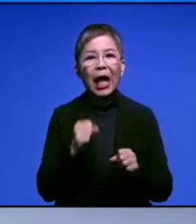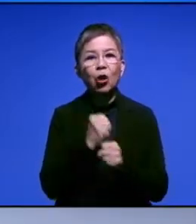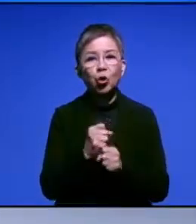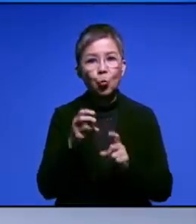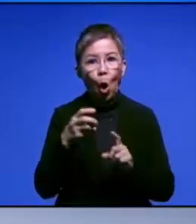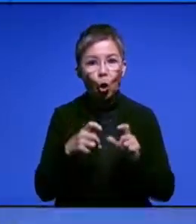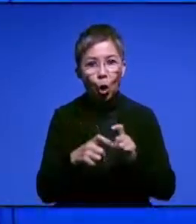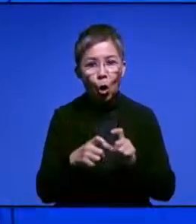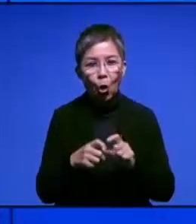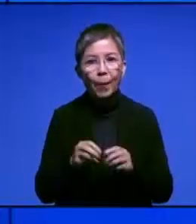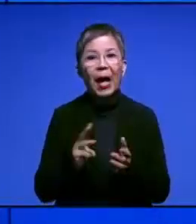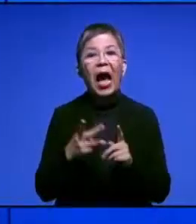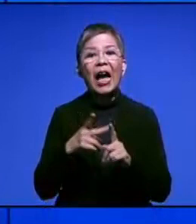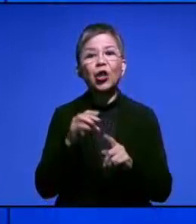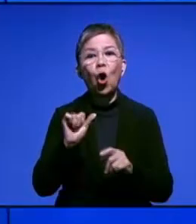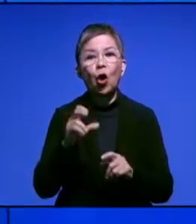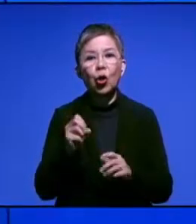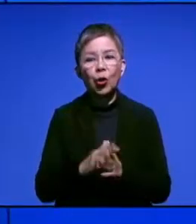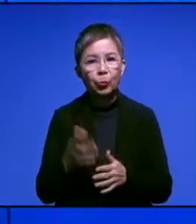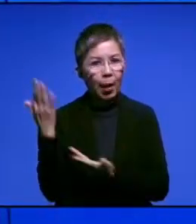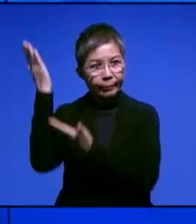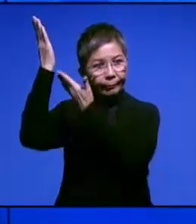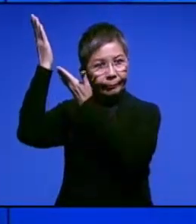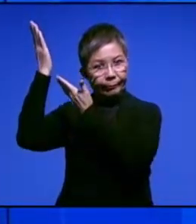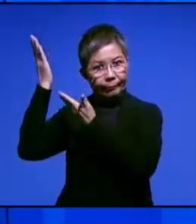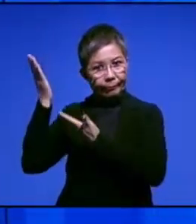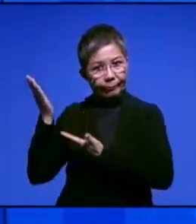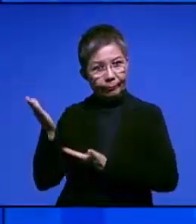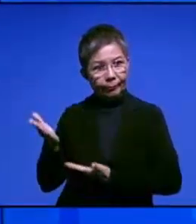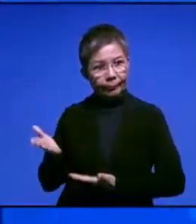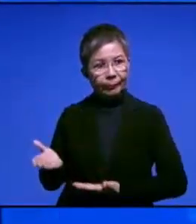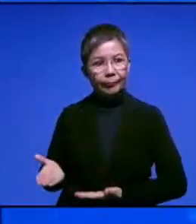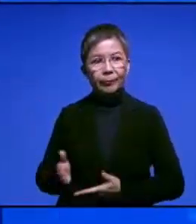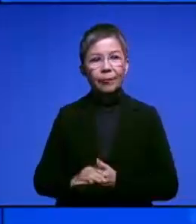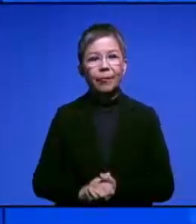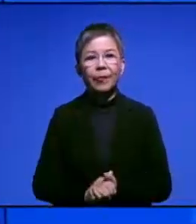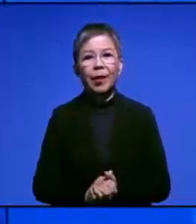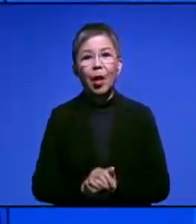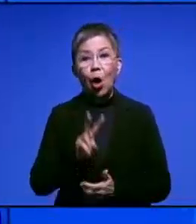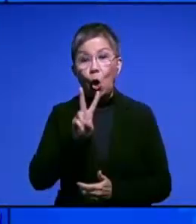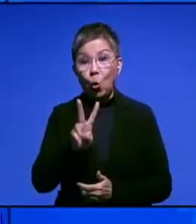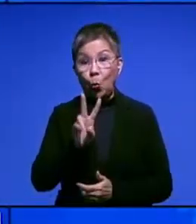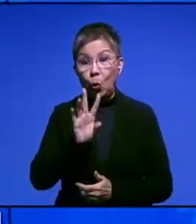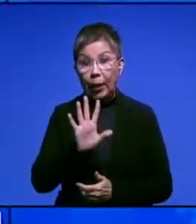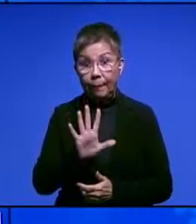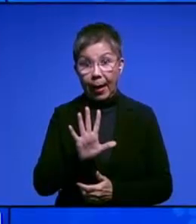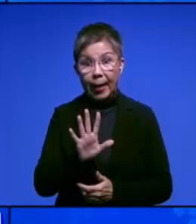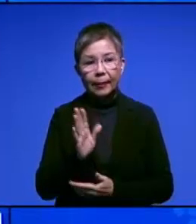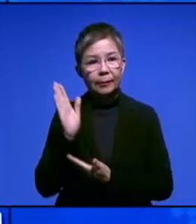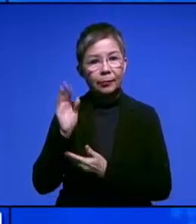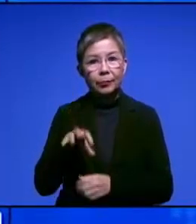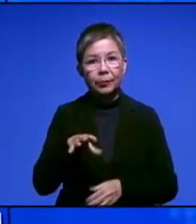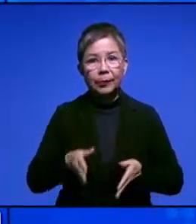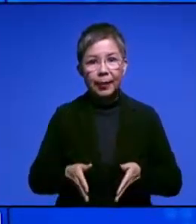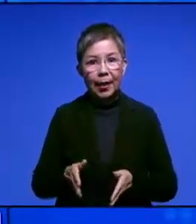Subroto MT Haryono Rasuna Said d i Panjaitan kemudian Ahmad Yani disusul Pintu Besar